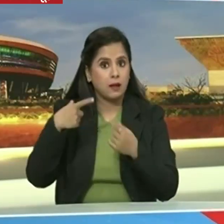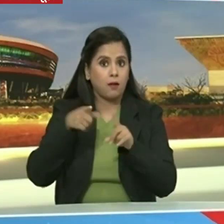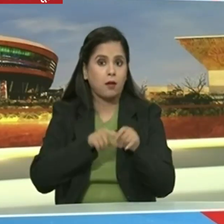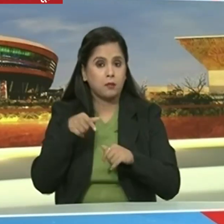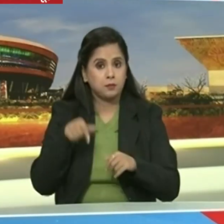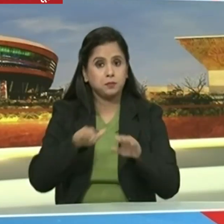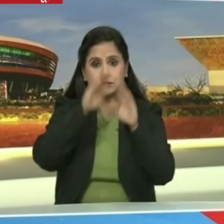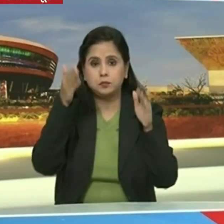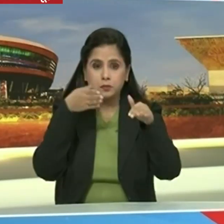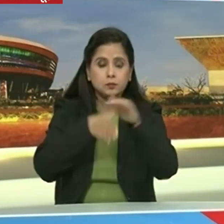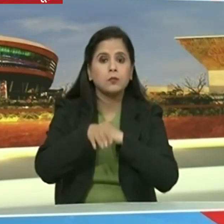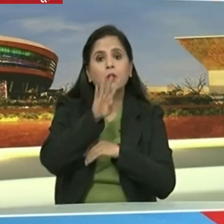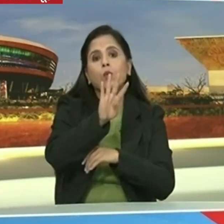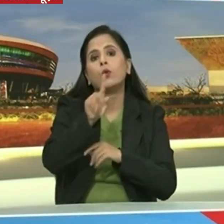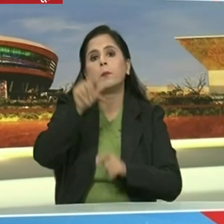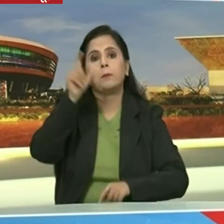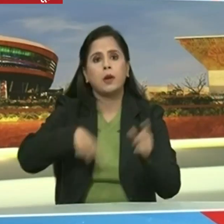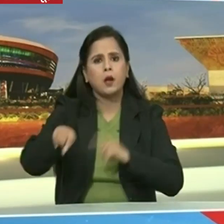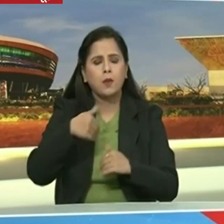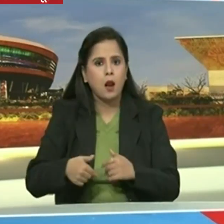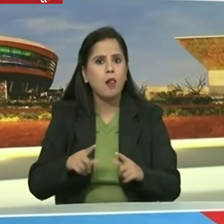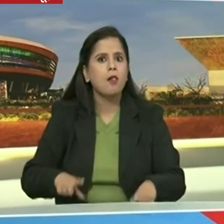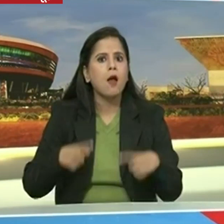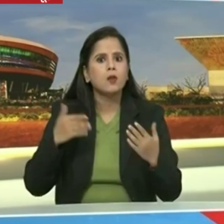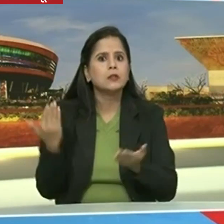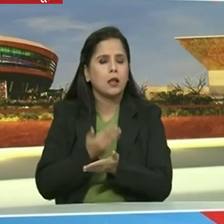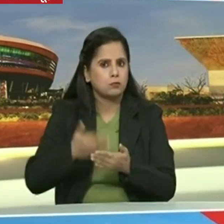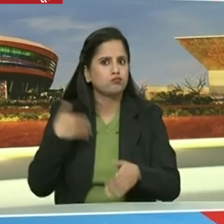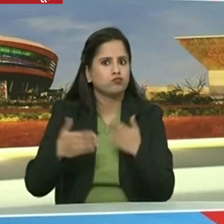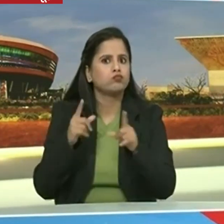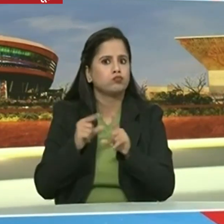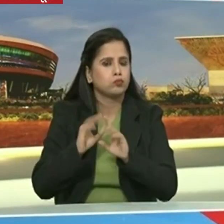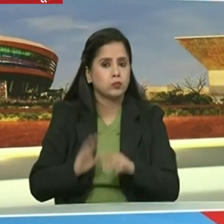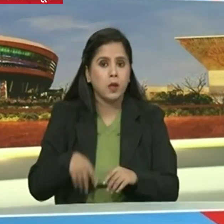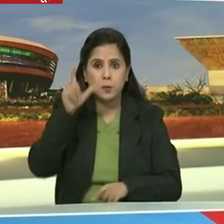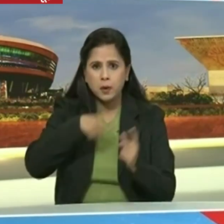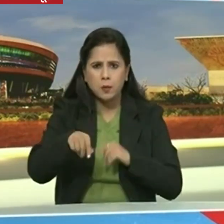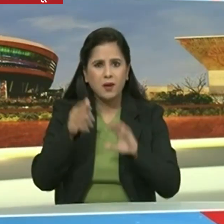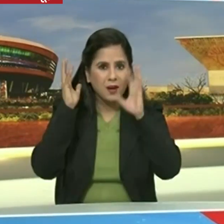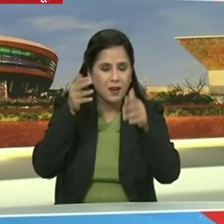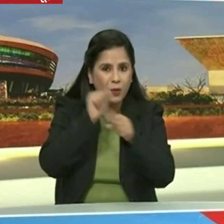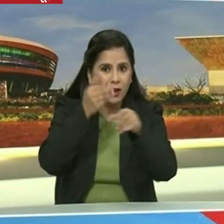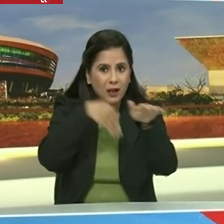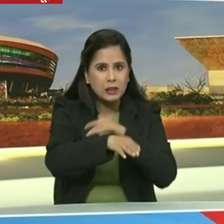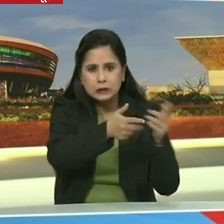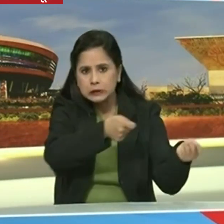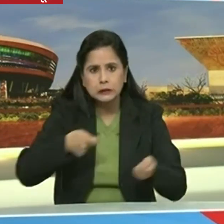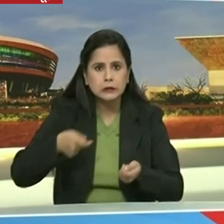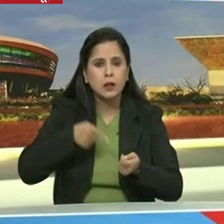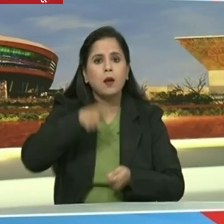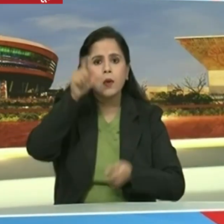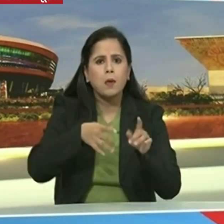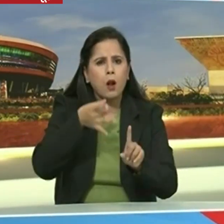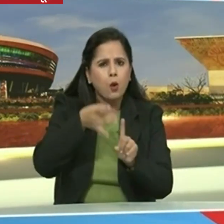सिलकियारा सुरंग में फंसे 41 श्रमिकों की जिंदगी बचाने का प्रयास चल रहा है। श्रमिकों को बाहर निकालने के अभियान में